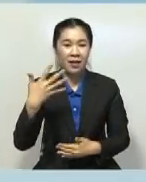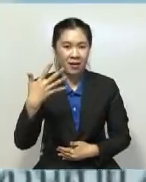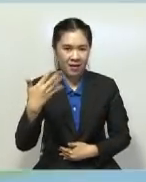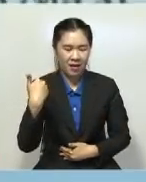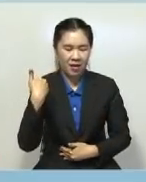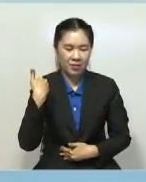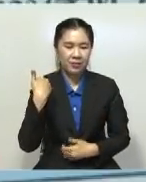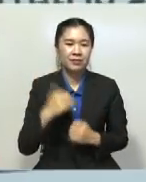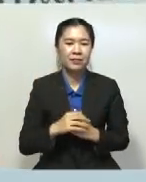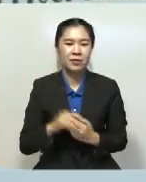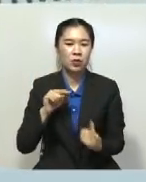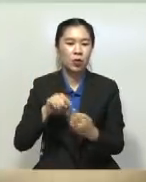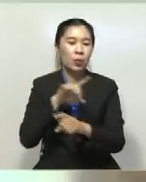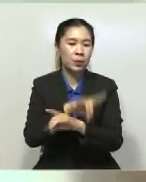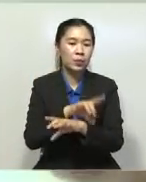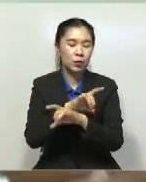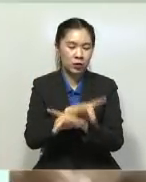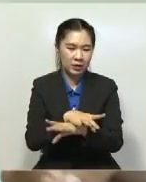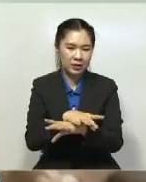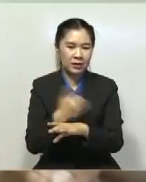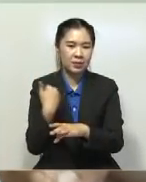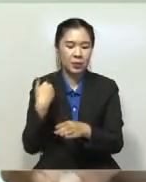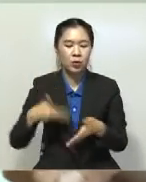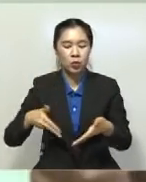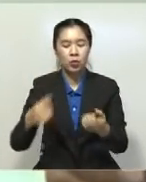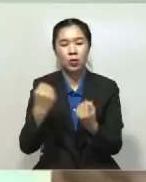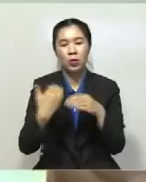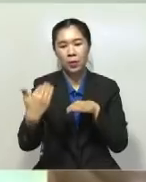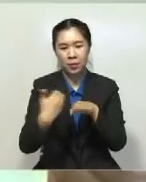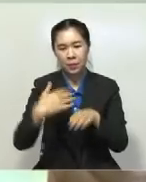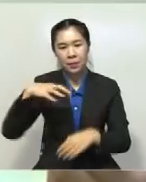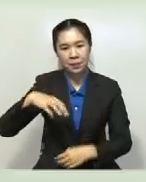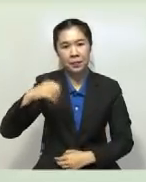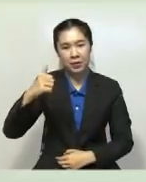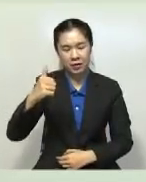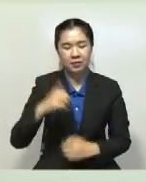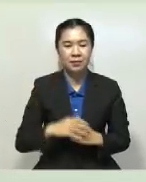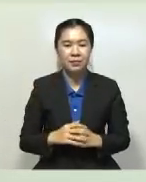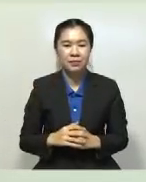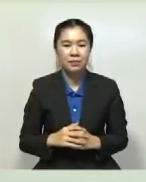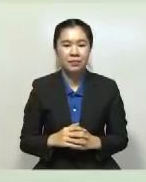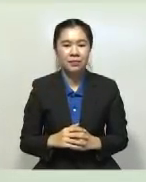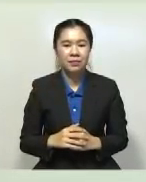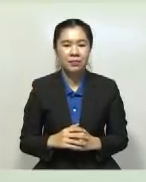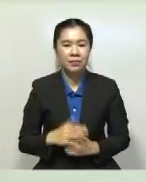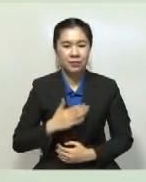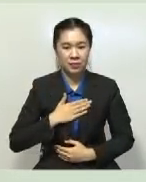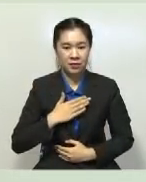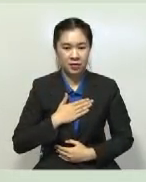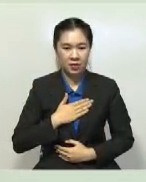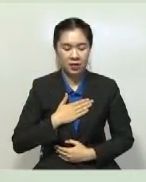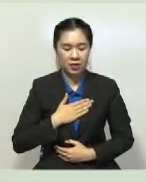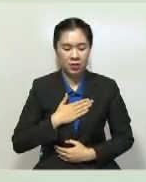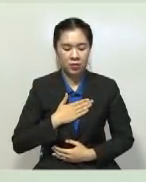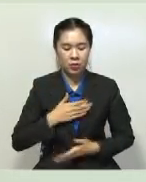มในพื้นที่จังหวัดเพชรบุรีและท่วมเส้นทางหลักบริเวณพื้นที่อำเภอเมืองเพชรบุรี ทางเราแขวงทางหลวงเพช